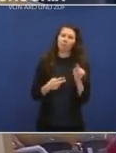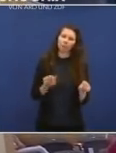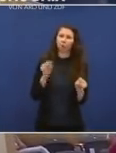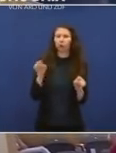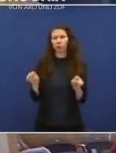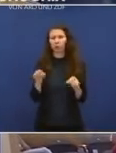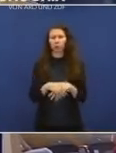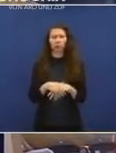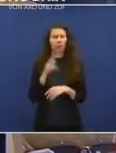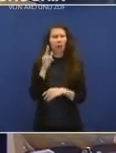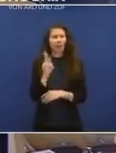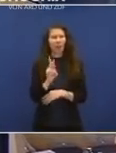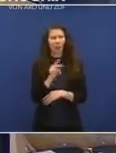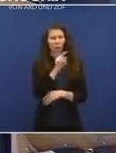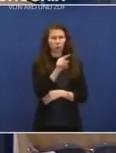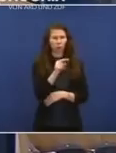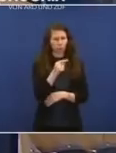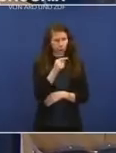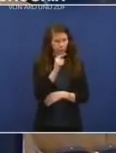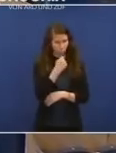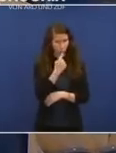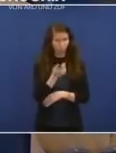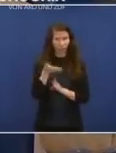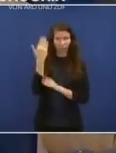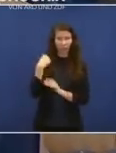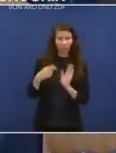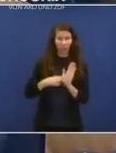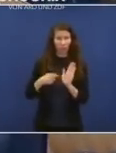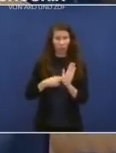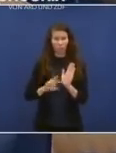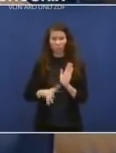Kautz, dass diese Norm damals galt? Und wenn die Masken